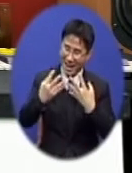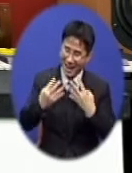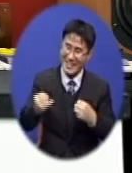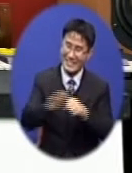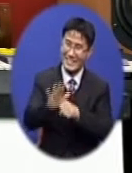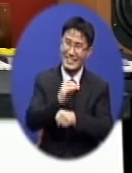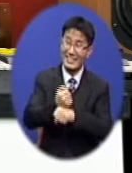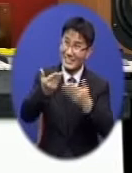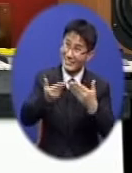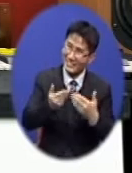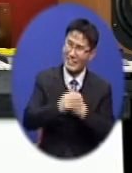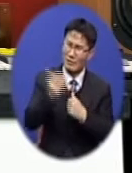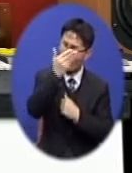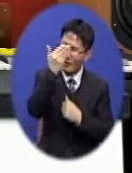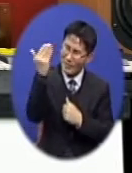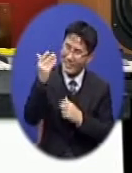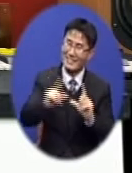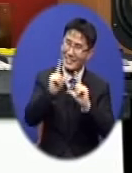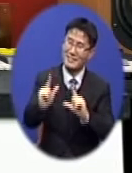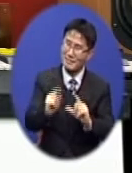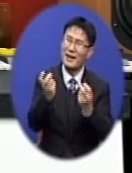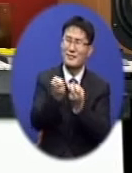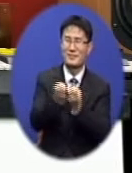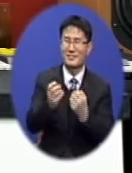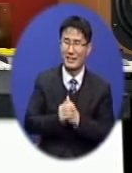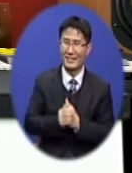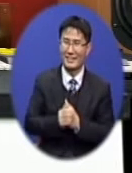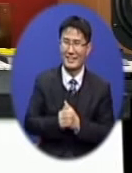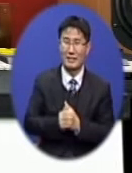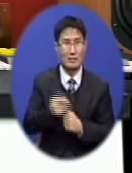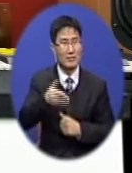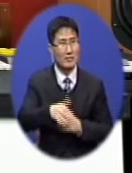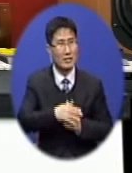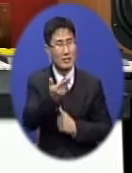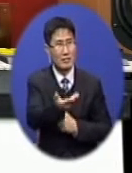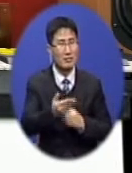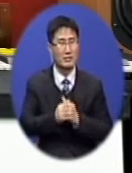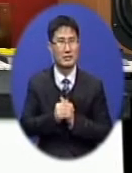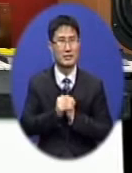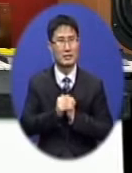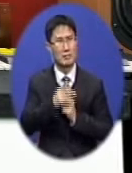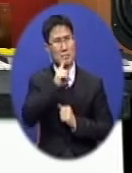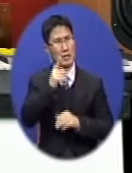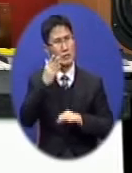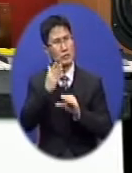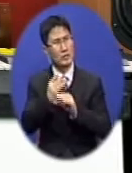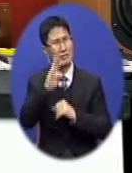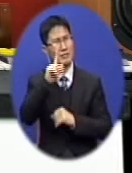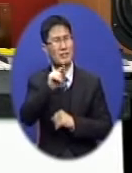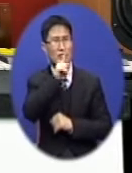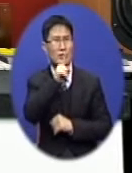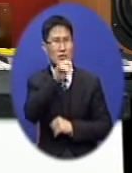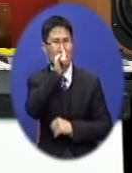노래 많이 사랑해줘야만이 젊게 사는 비결입니다. 아이고 고맙습니다. 비결. 그런데요, 박진도 씨 말 중에 틀린 말이